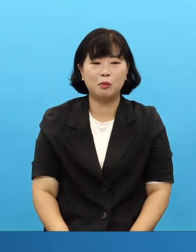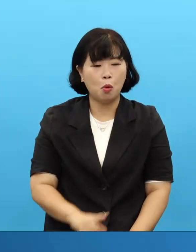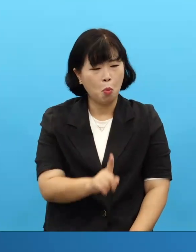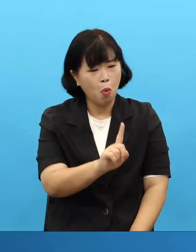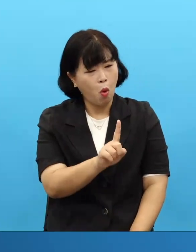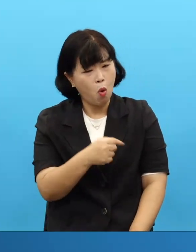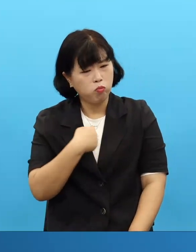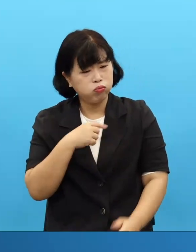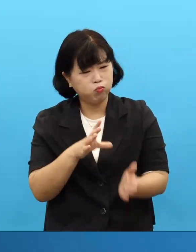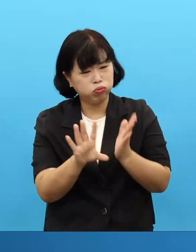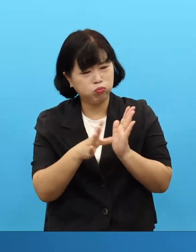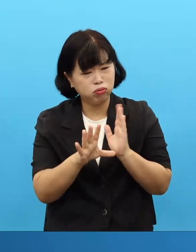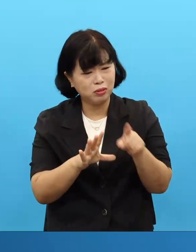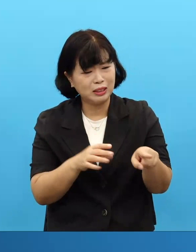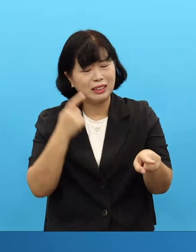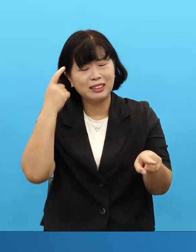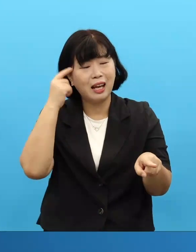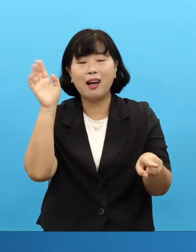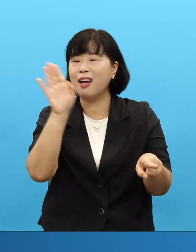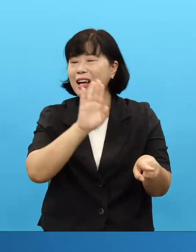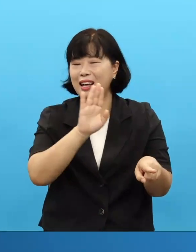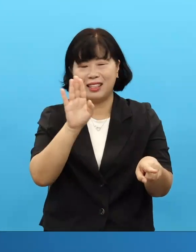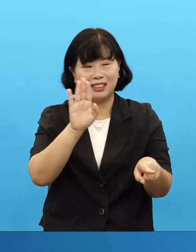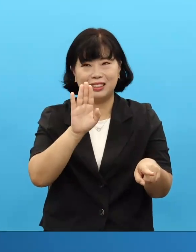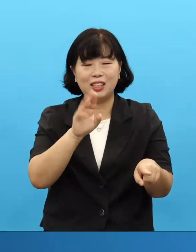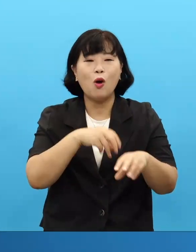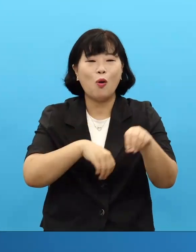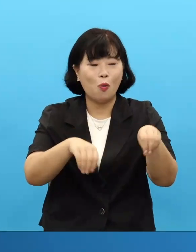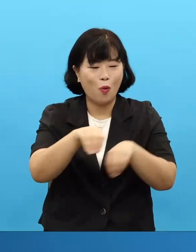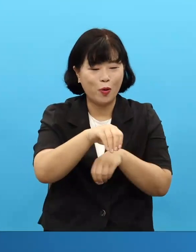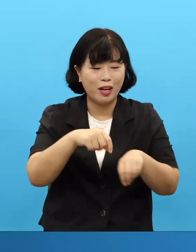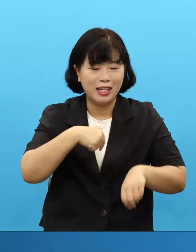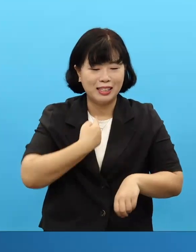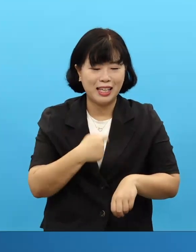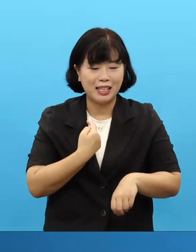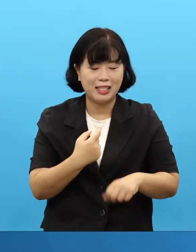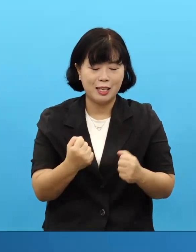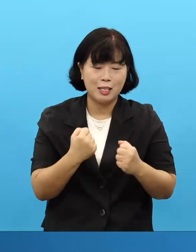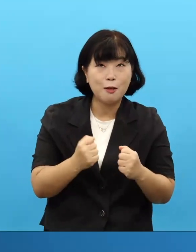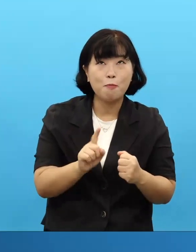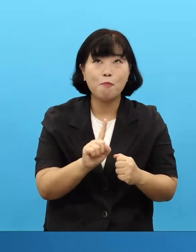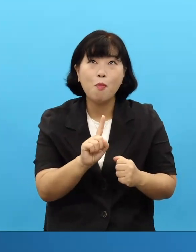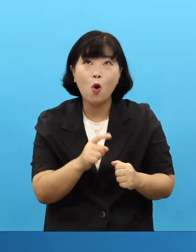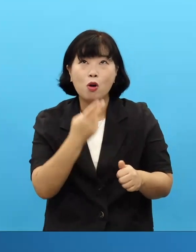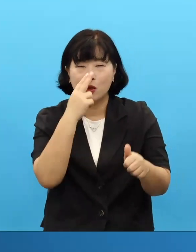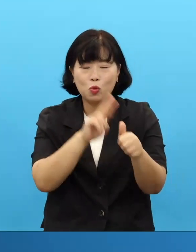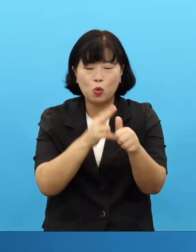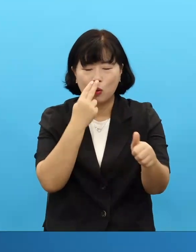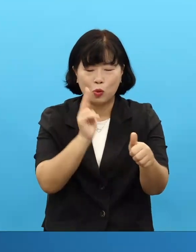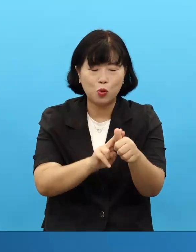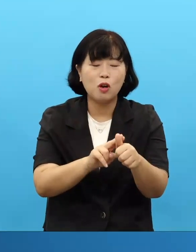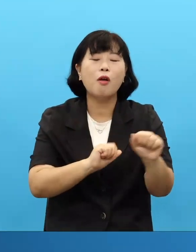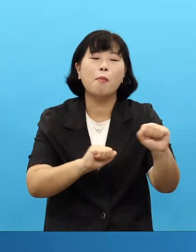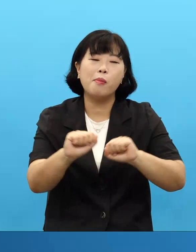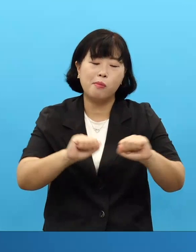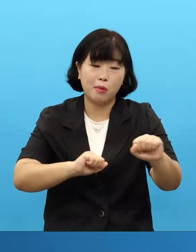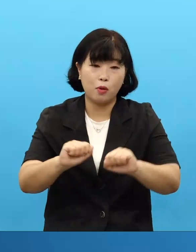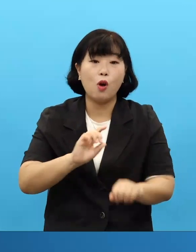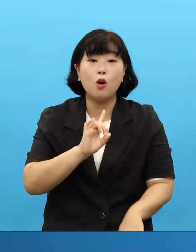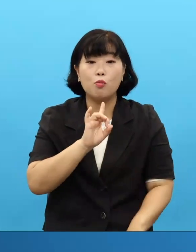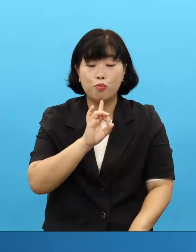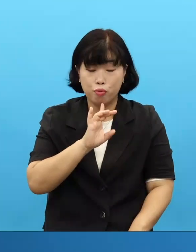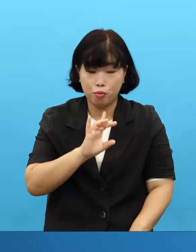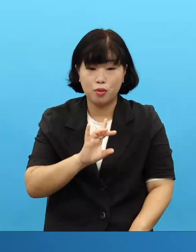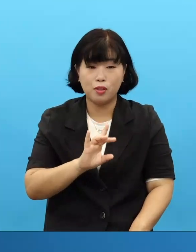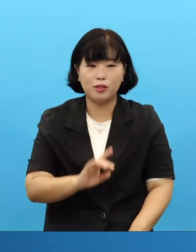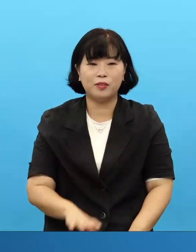정도 에너지를 발산한 거예요. Perhaps 예. you might interpret it as them deviating from the correct path, but they're just trying to explore the energy that they have inside of them. 본인도 모르고